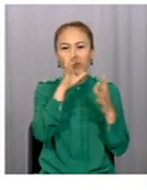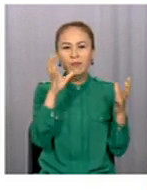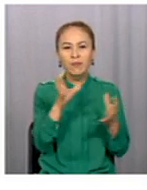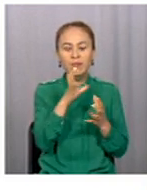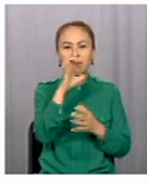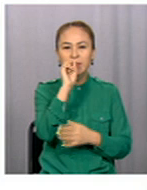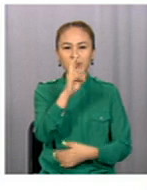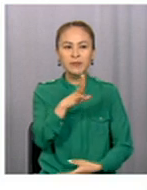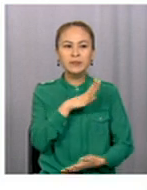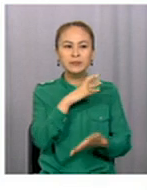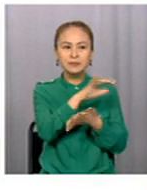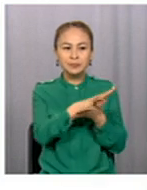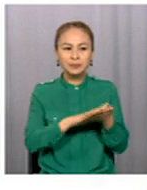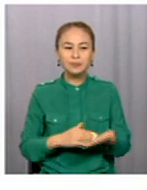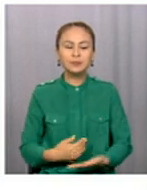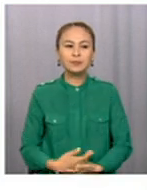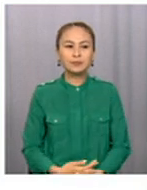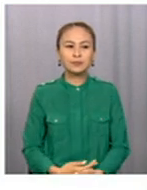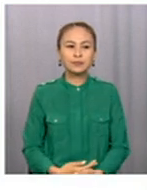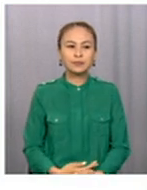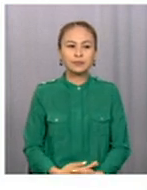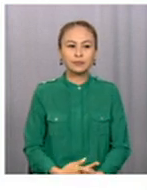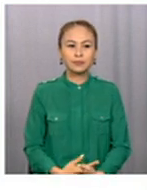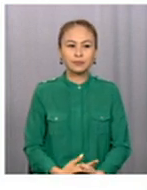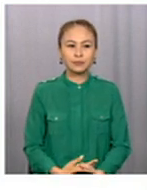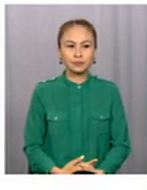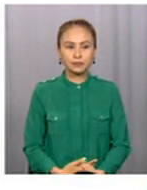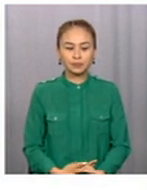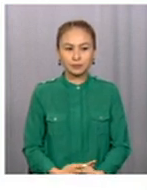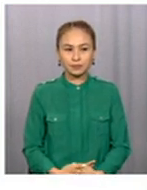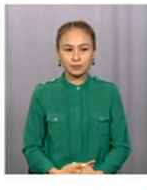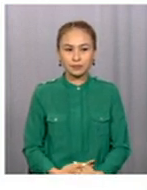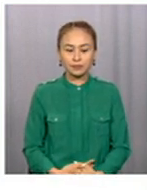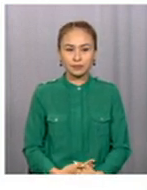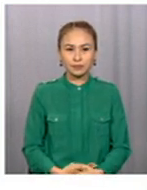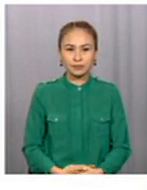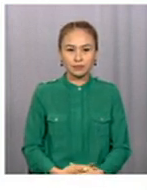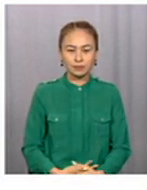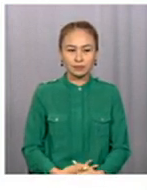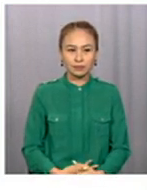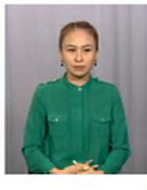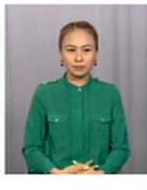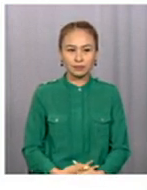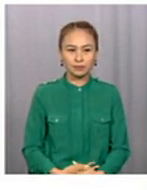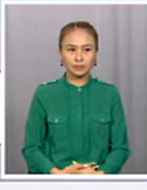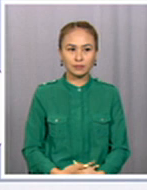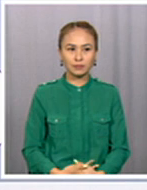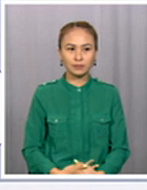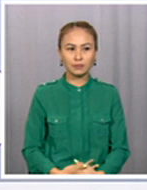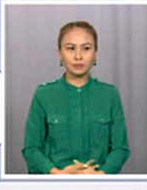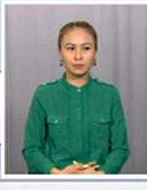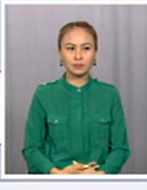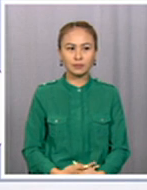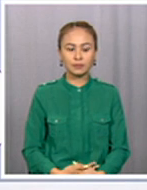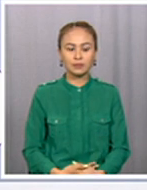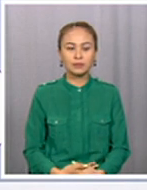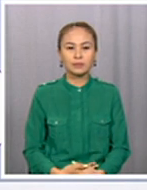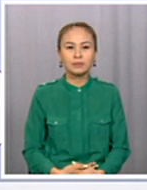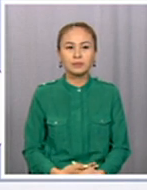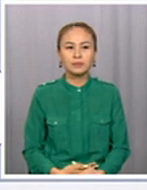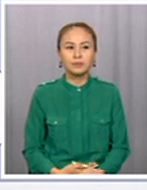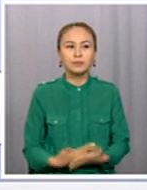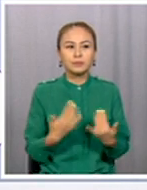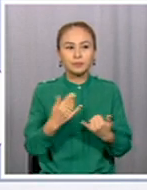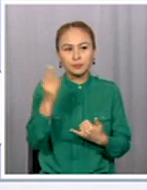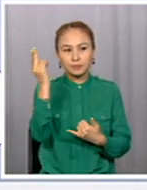мәдениетін жалғастырды. Өте жақсы тапсырманы ойдағыдай орындадыңыздар деп ойлаймын. Сонымен оқушылар,